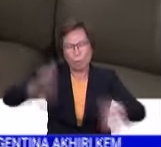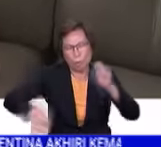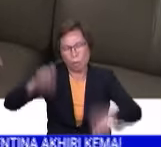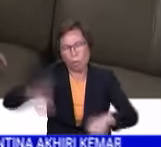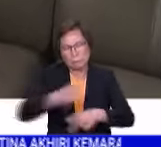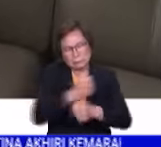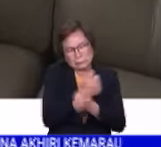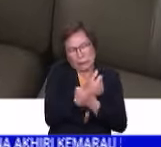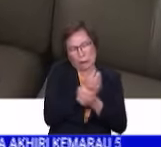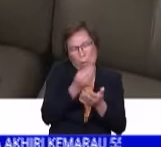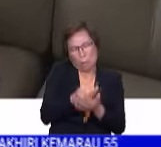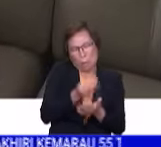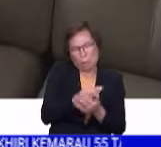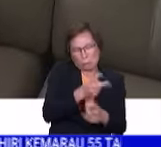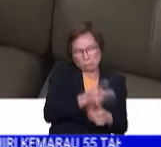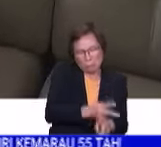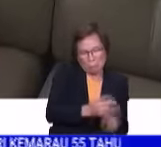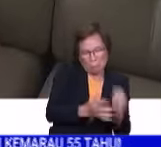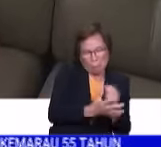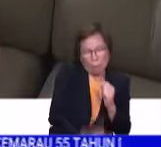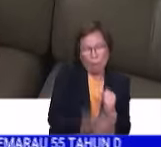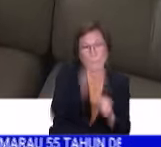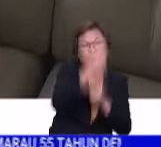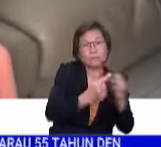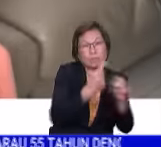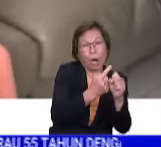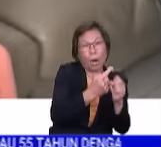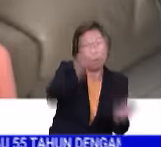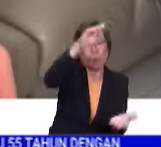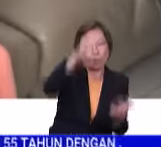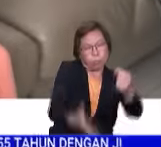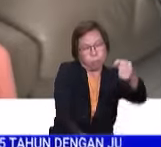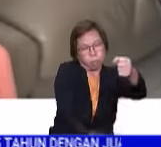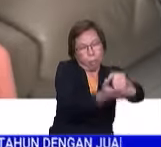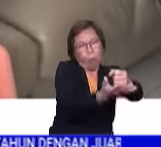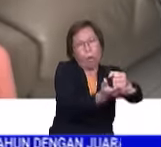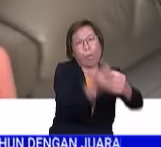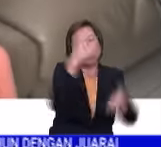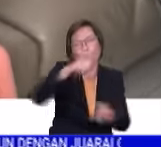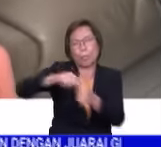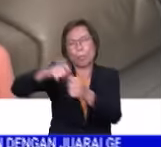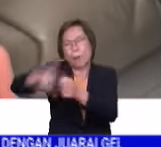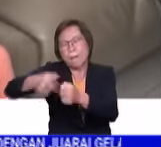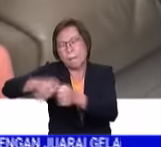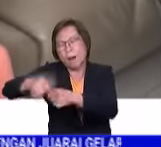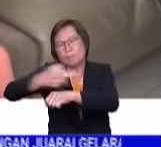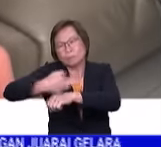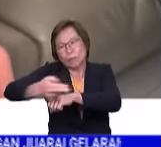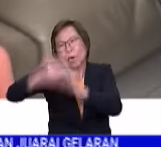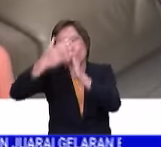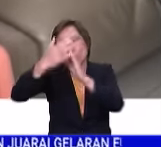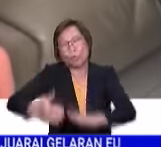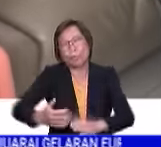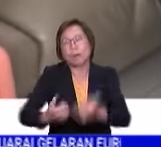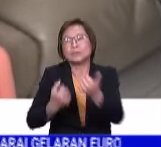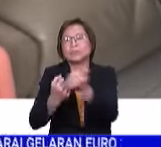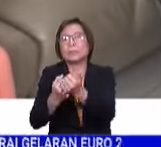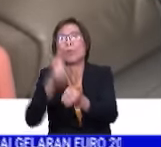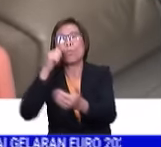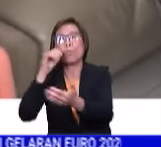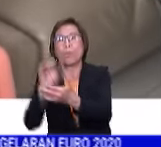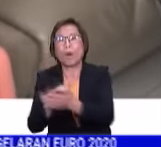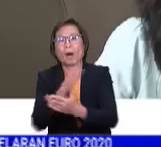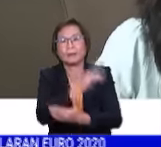wang simpanan yang digunakan selama setahun semakin berkurangan bagi membayar sewa rumah dan menyara isteri